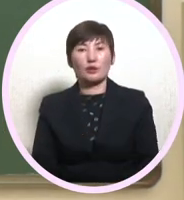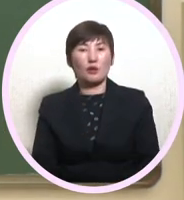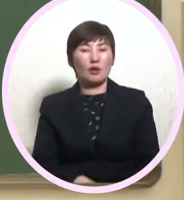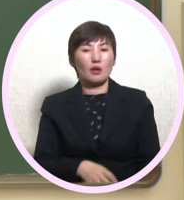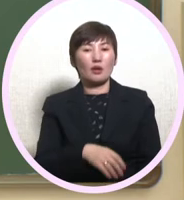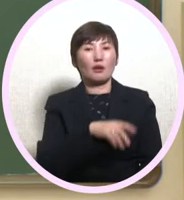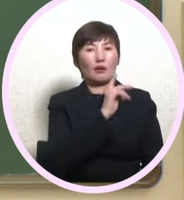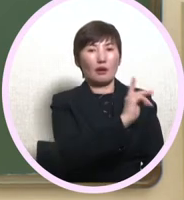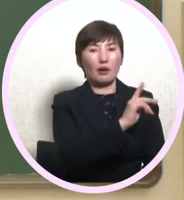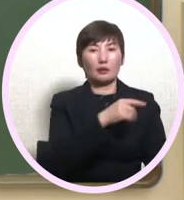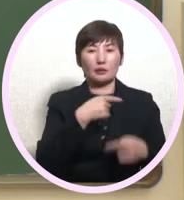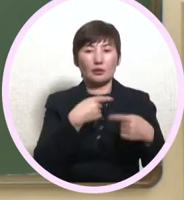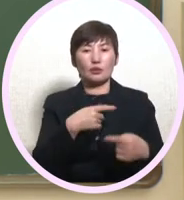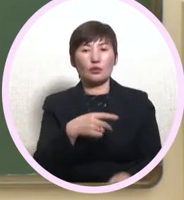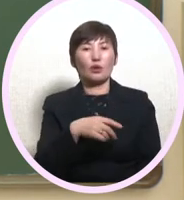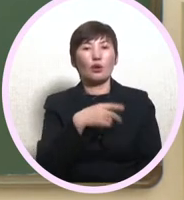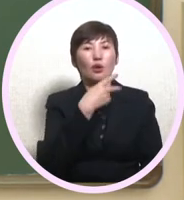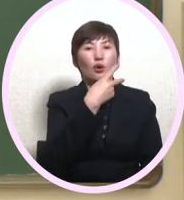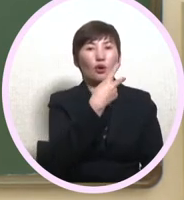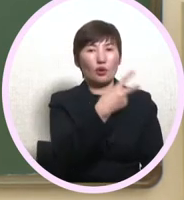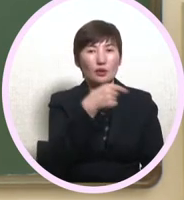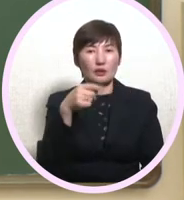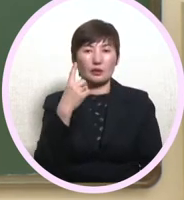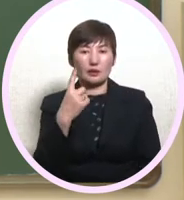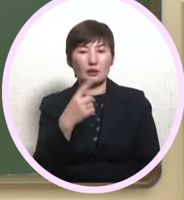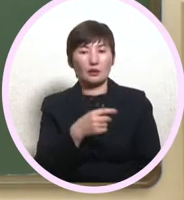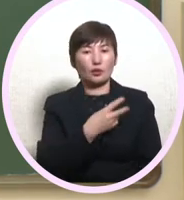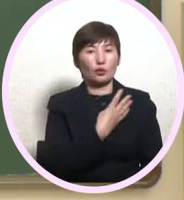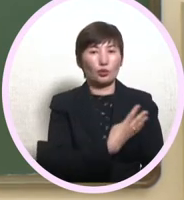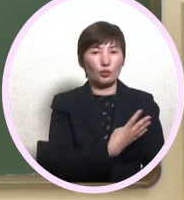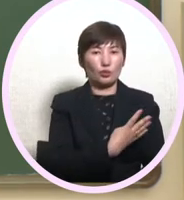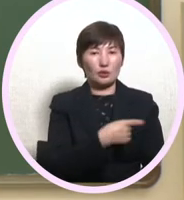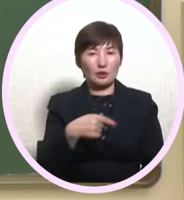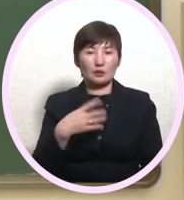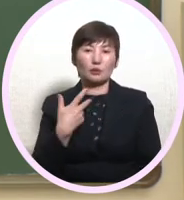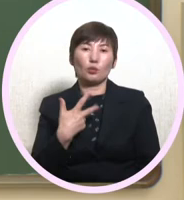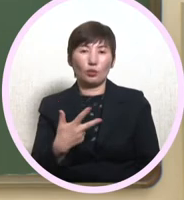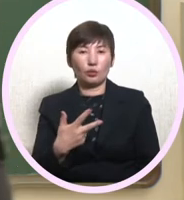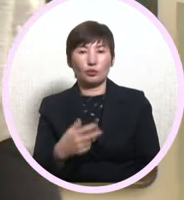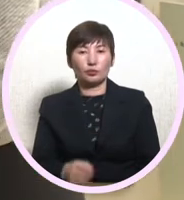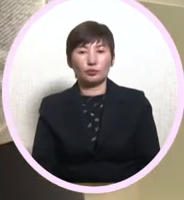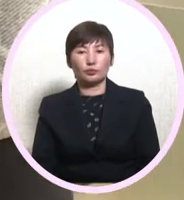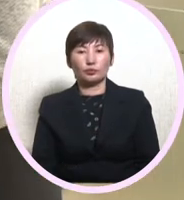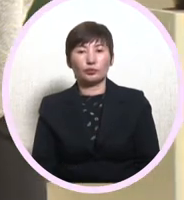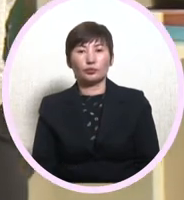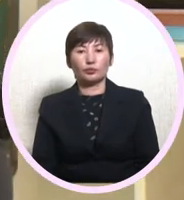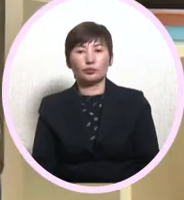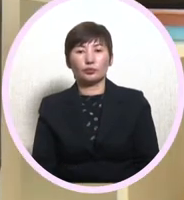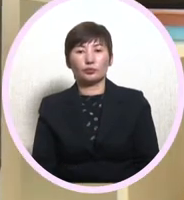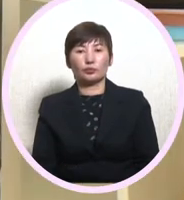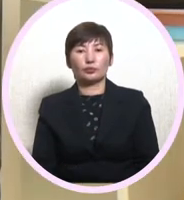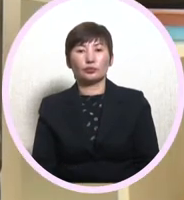хасна. 2-оос 4-ийг хасна. 4-өөс 3-ийг хасна. 4-өөс 3-ийг хасна. За 4-өөс 2-ийг